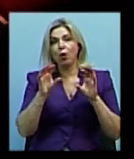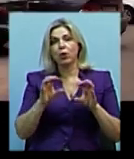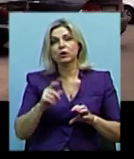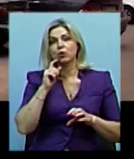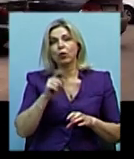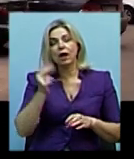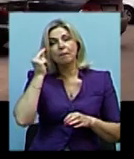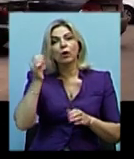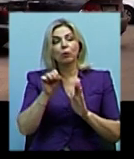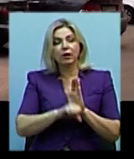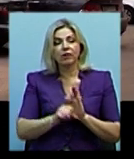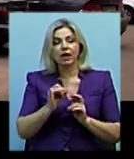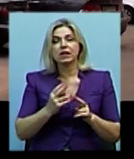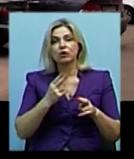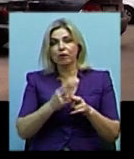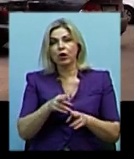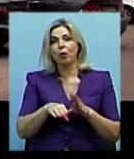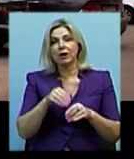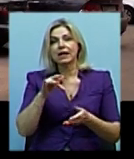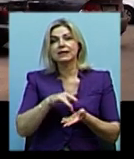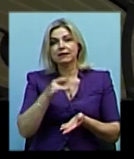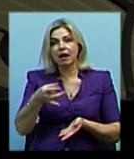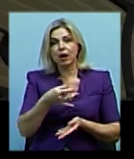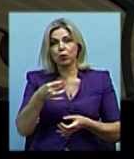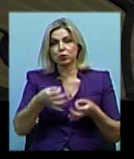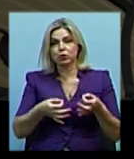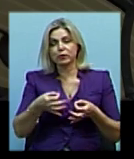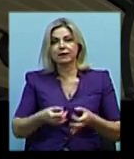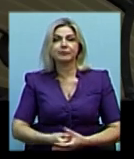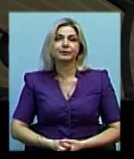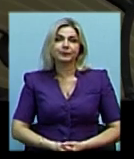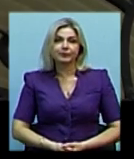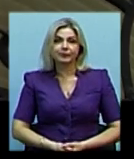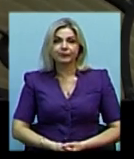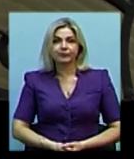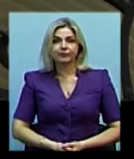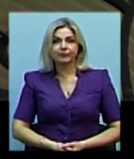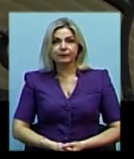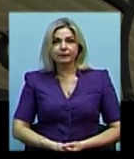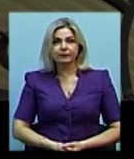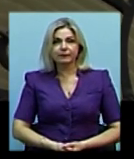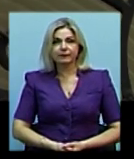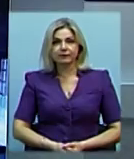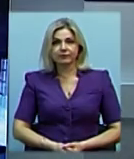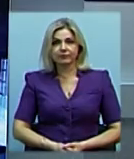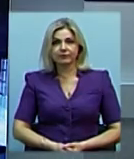вбивство». Запобіжний захід обиратимуть у Центральному районному суді. Олена Міщенко, Олександр Попов, телевізійні новини